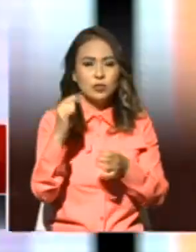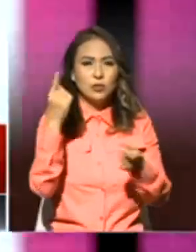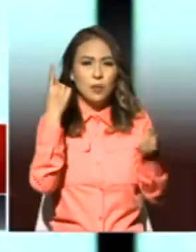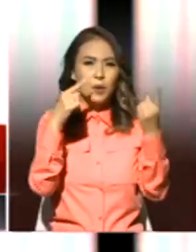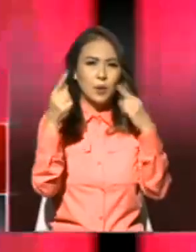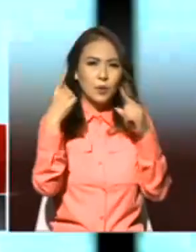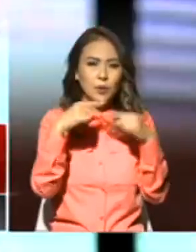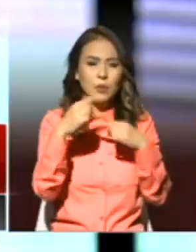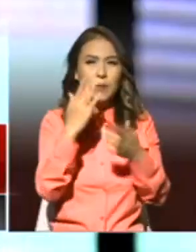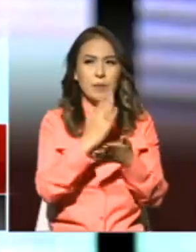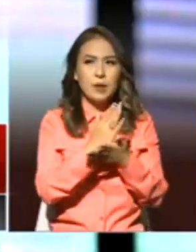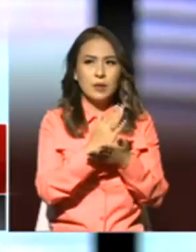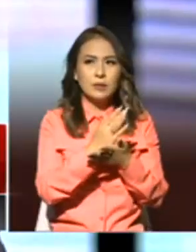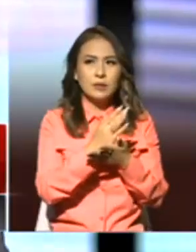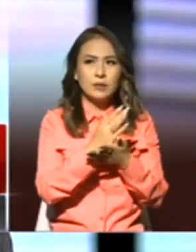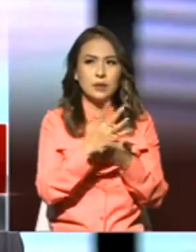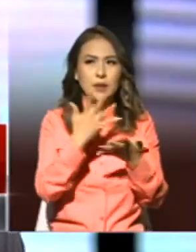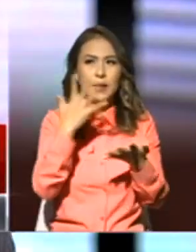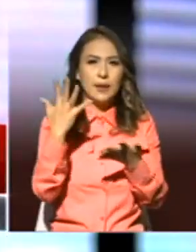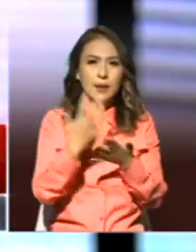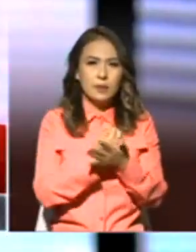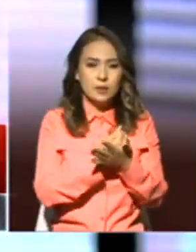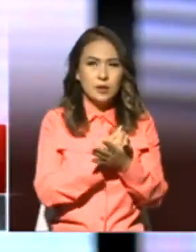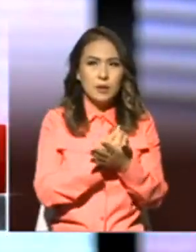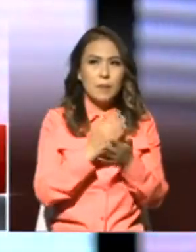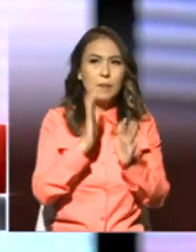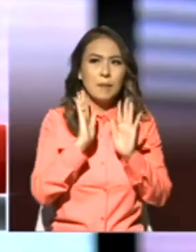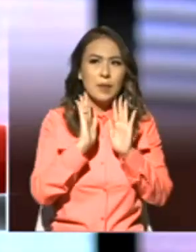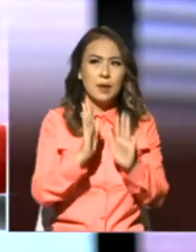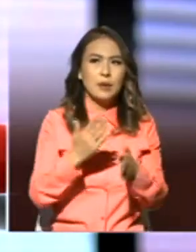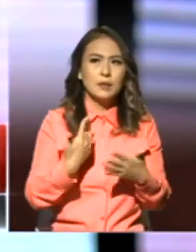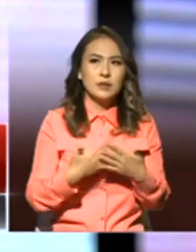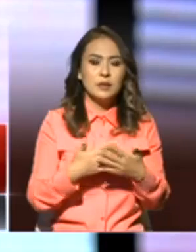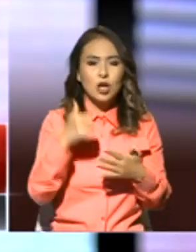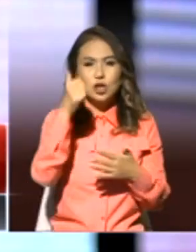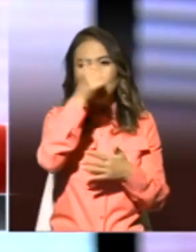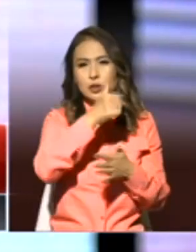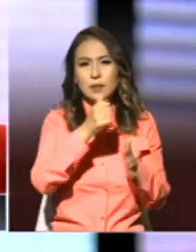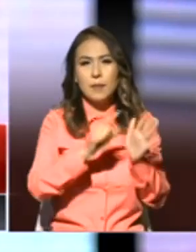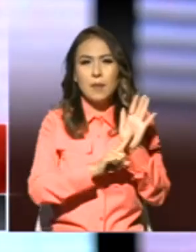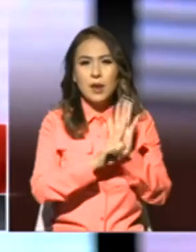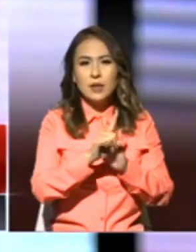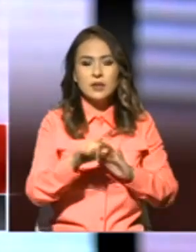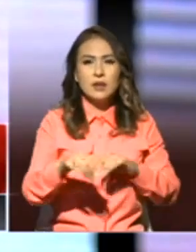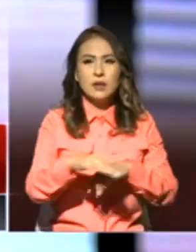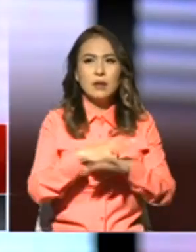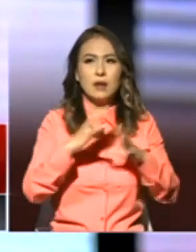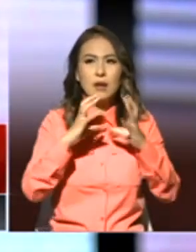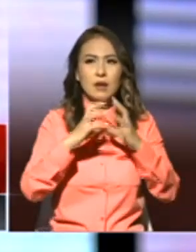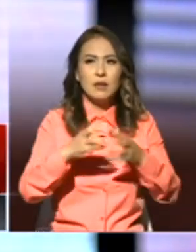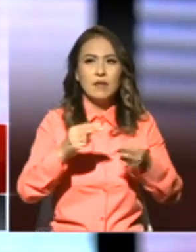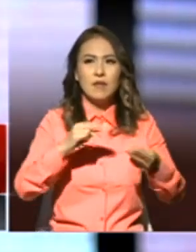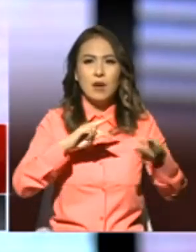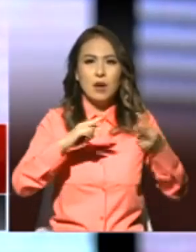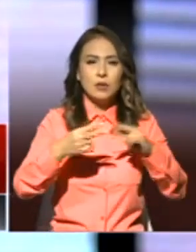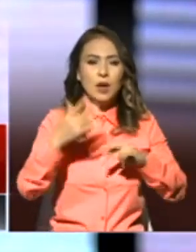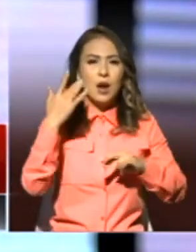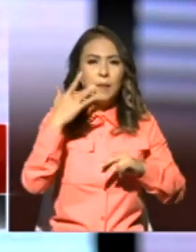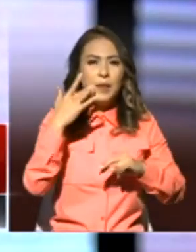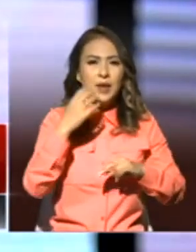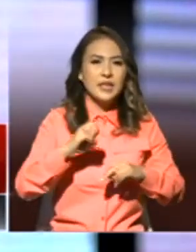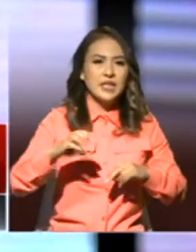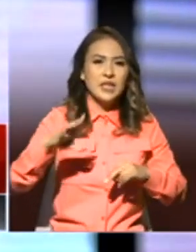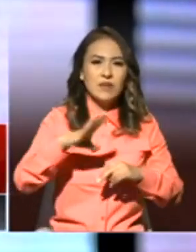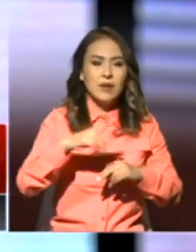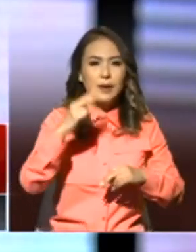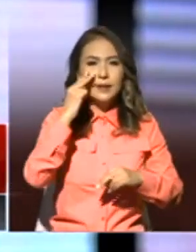жатыр. Солай амалмен шығып кетсе жақсы. Бірақ та жылдың басында халықаралық валюталық қор болжам жасады. Америкада, Европада және